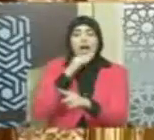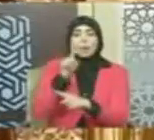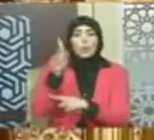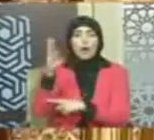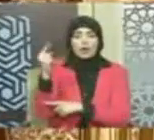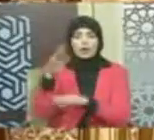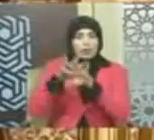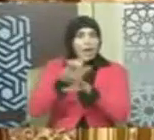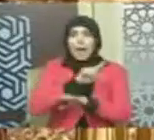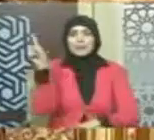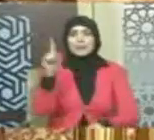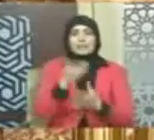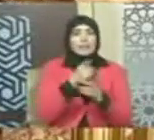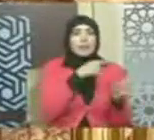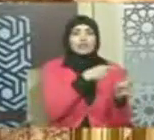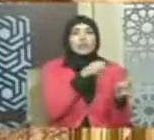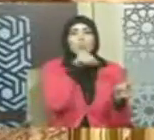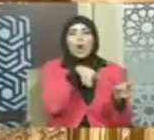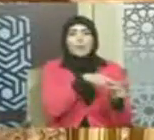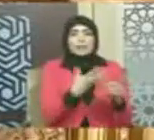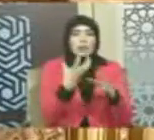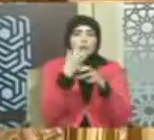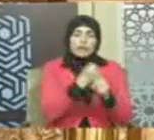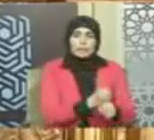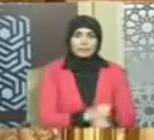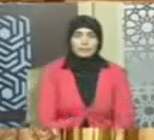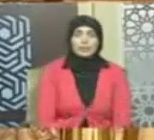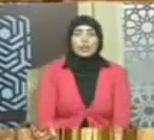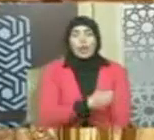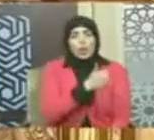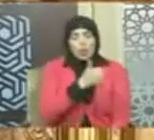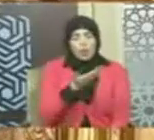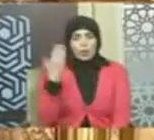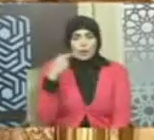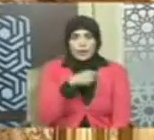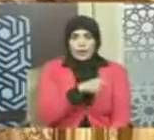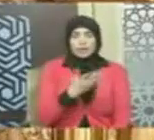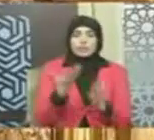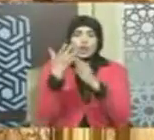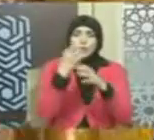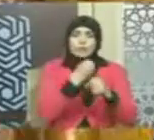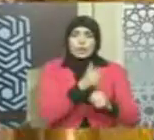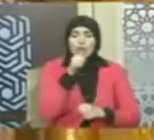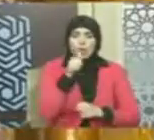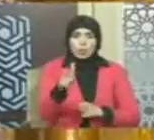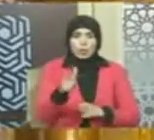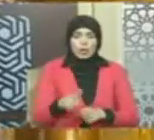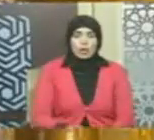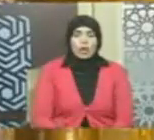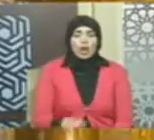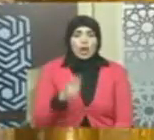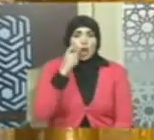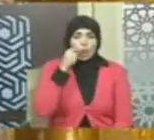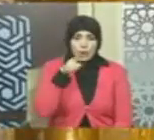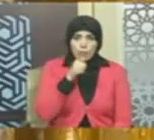وكان صلى الله عليه وسلم يقول لسيدنا عمر بن الخطاب أو عنه: إن الله عز وجل